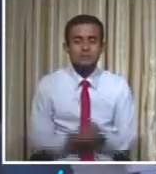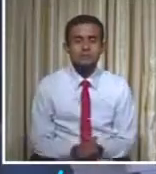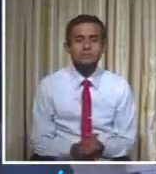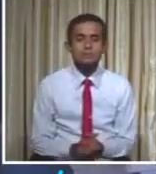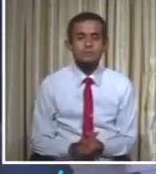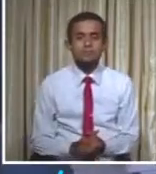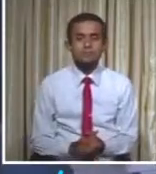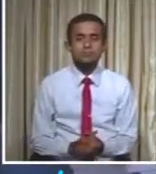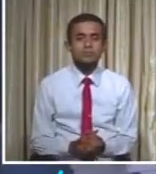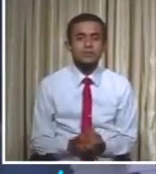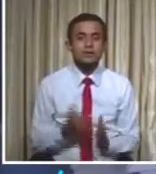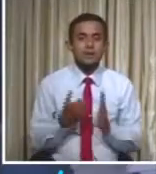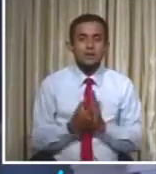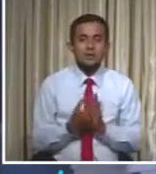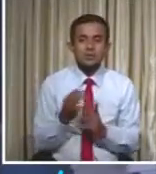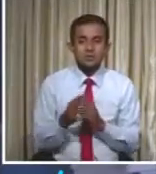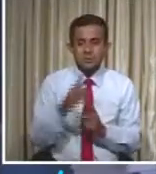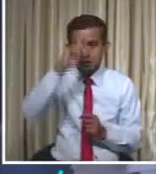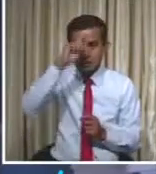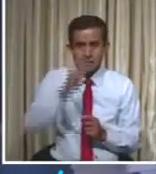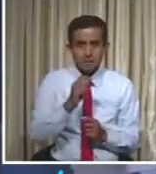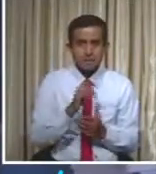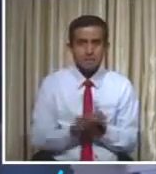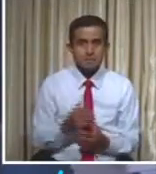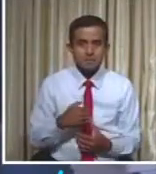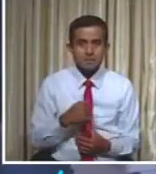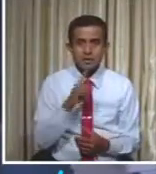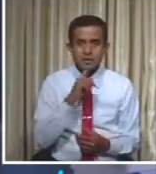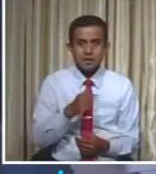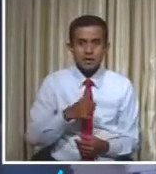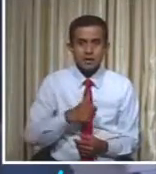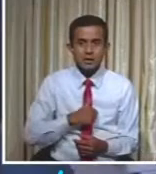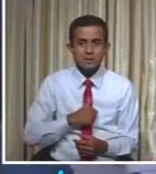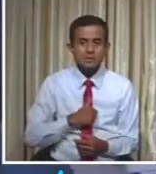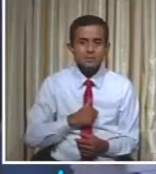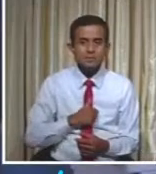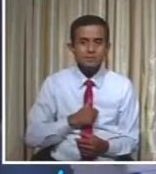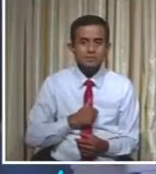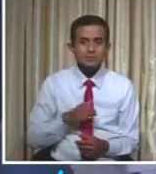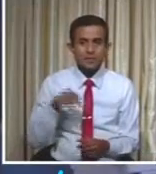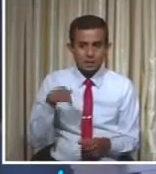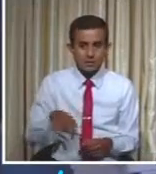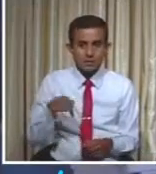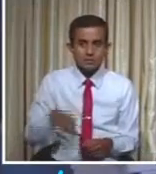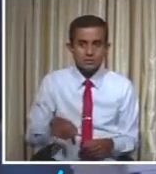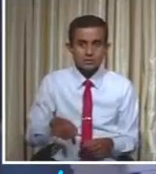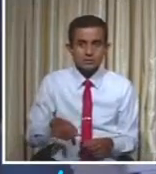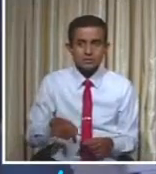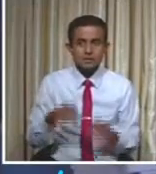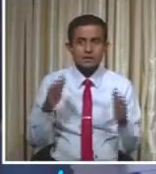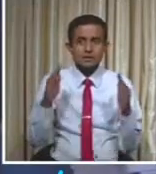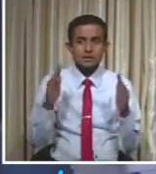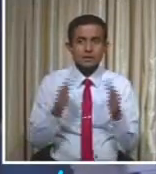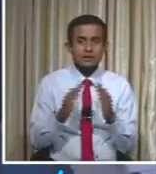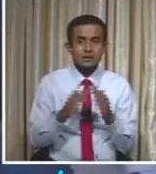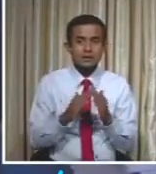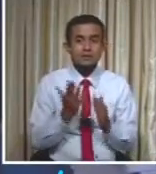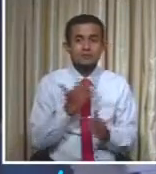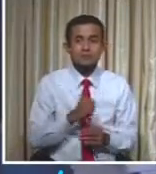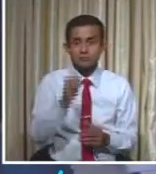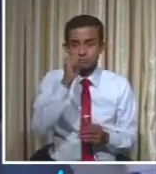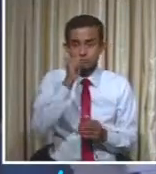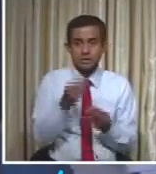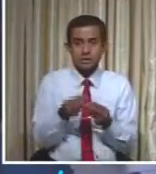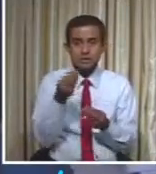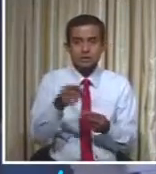වගේම ගරු සභාපතිතුමනි මා කියන්න කැමති විශේෂයෙන්ම අද නිවාසවලට පානීය ජලය